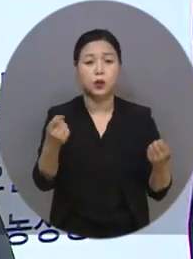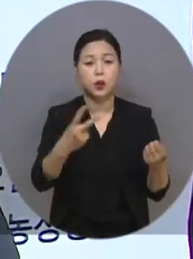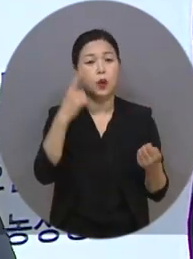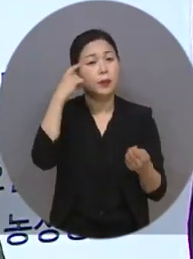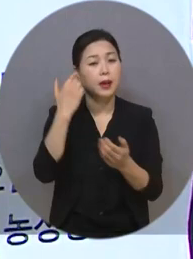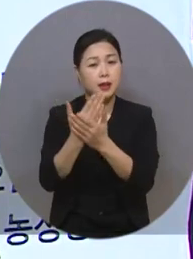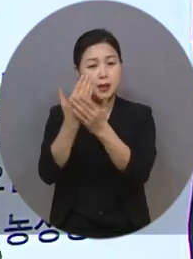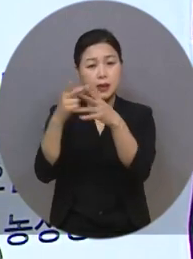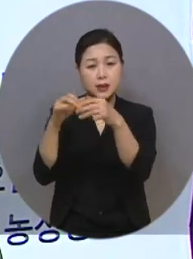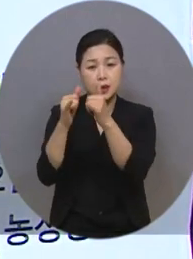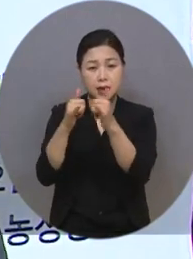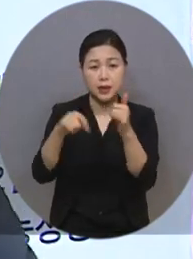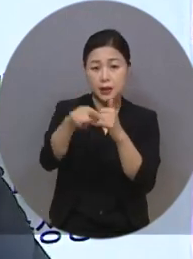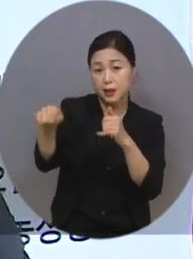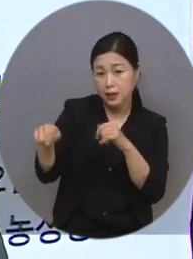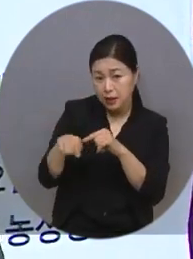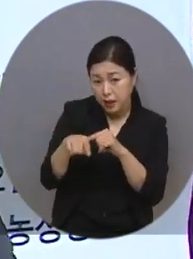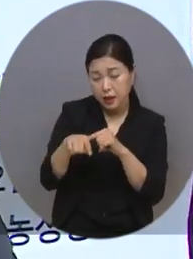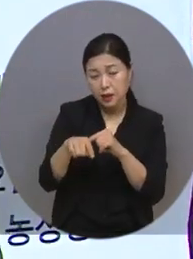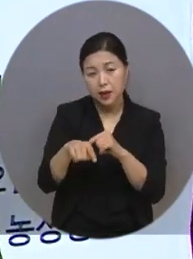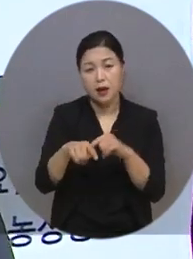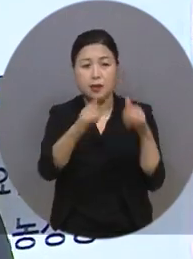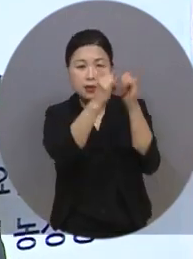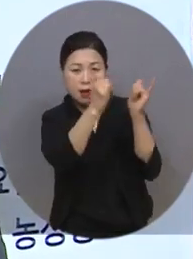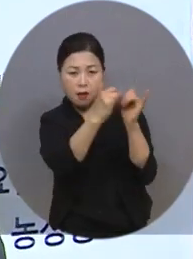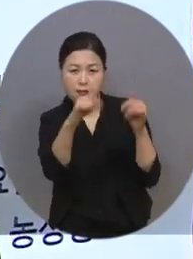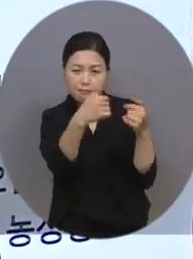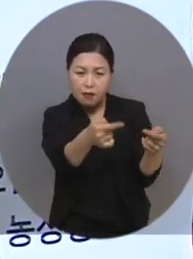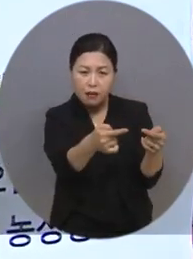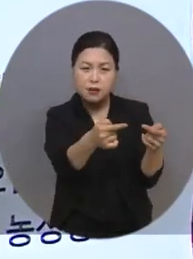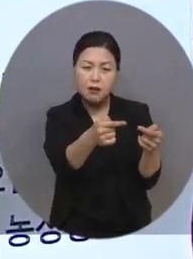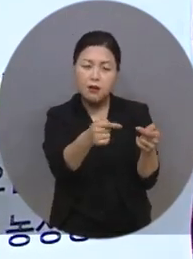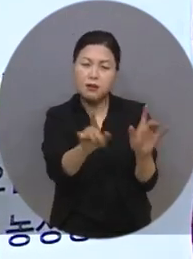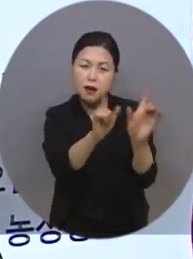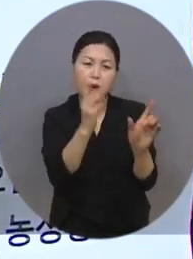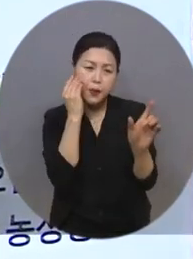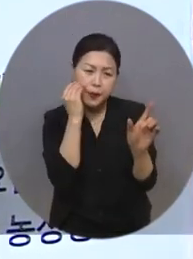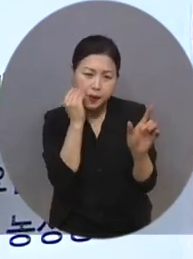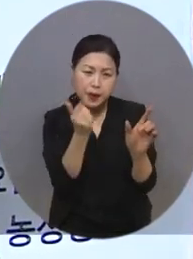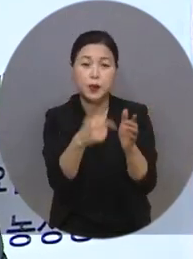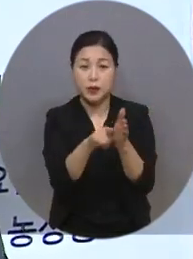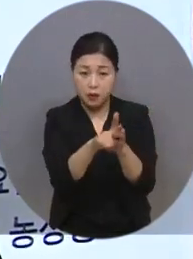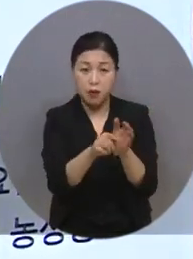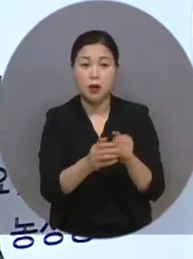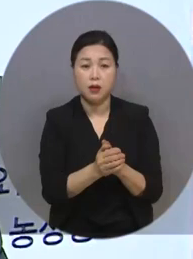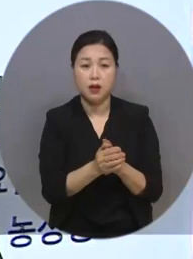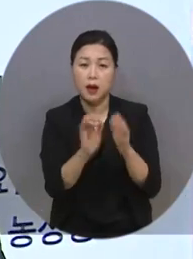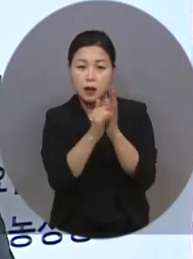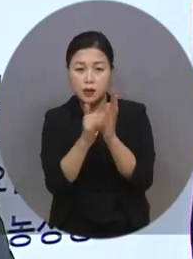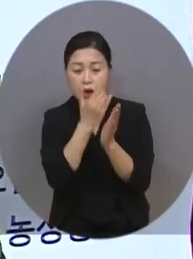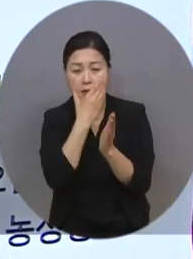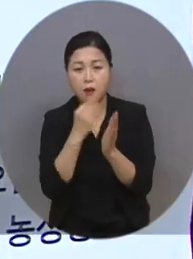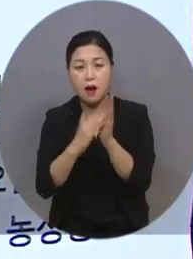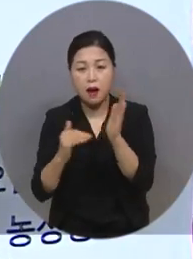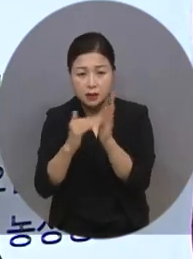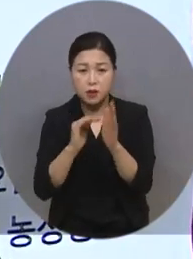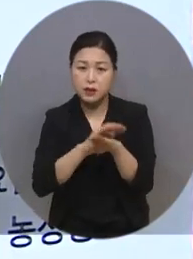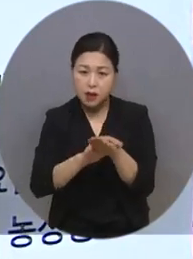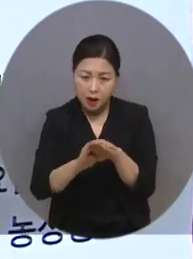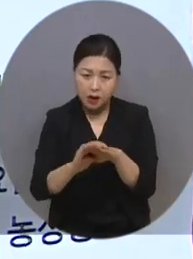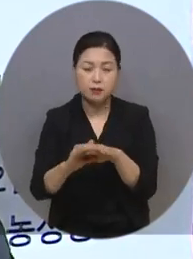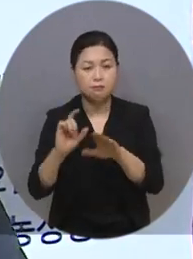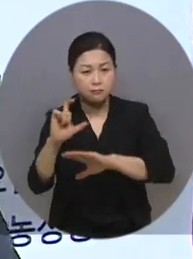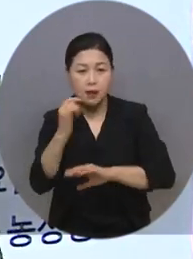발달장애인 당사자들이 이 세상을 잘 살아나갈 수 있도록 그리고 그 가족이 행복한 가정을 꾸릴 수